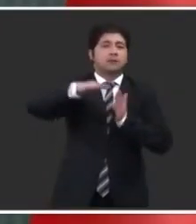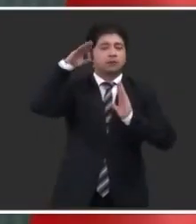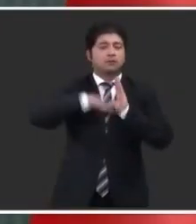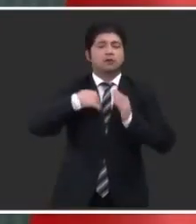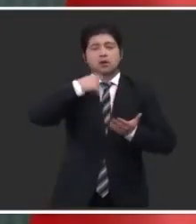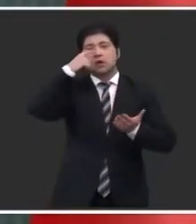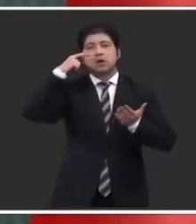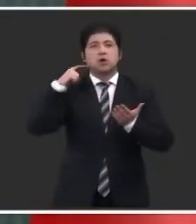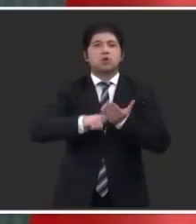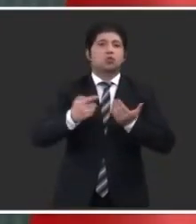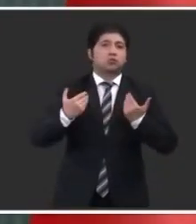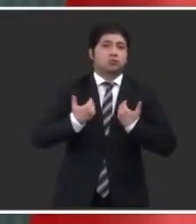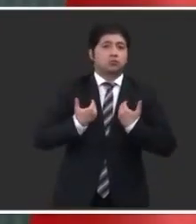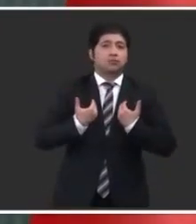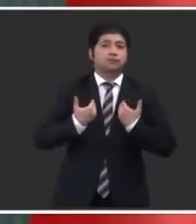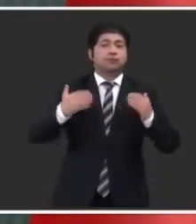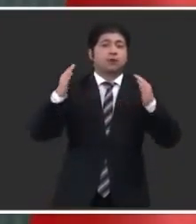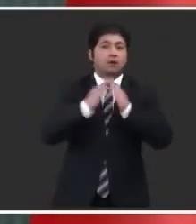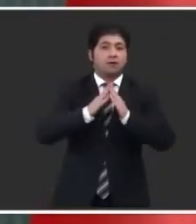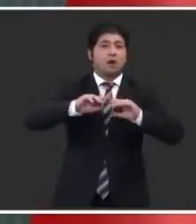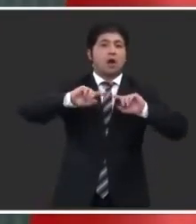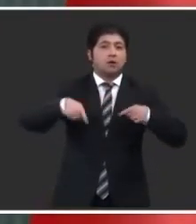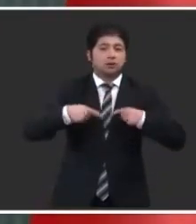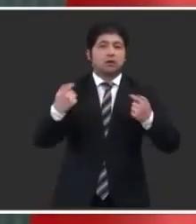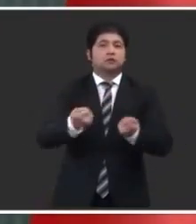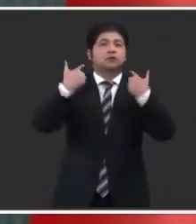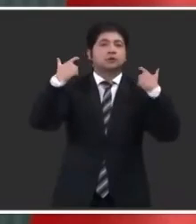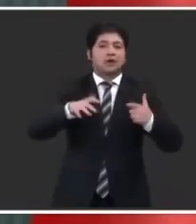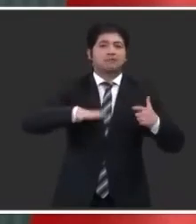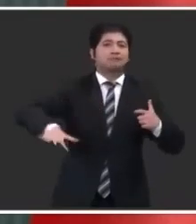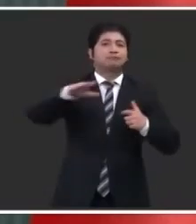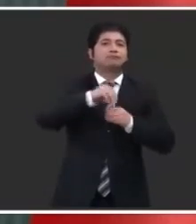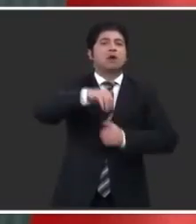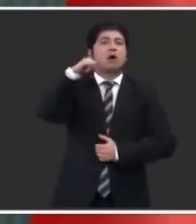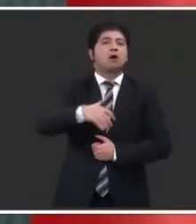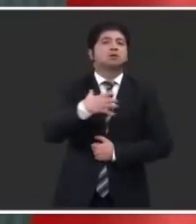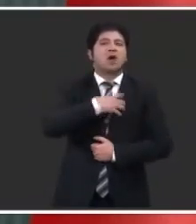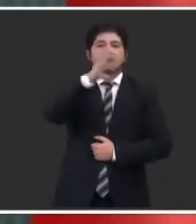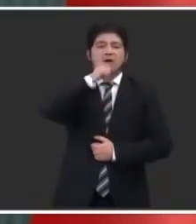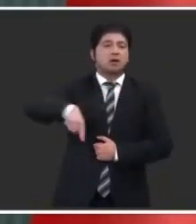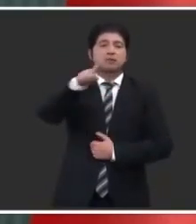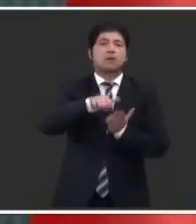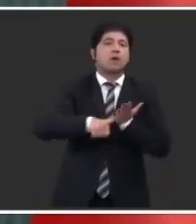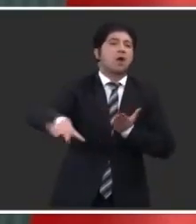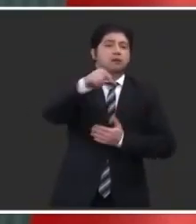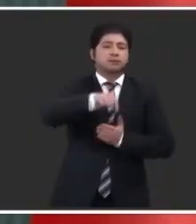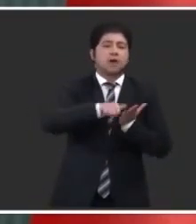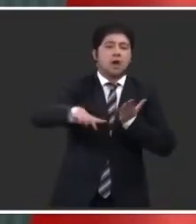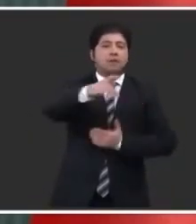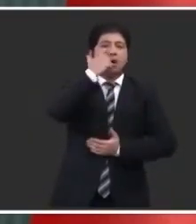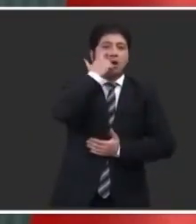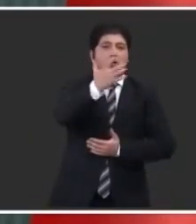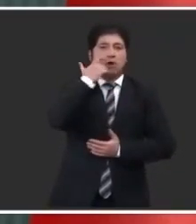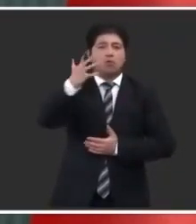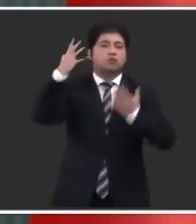inanıyorum konut arsa ve iş yerlerinin tüm hak sahiplerine şimdiden hayırlı olmasını